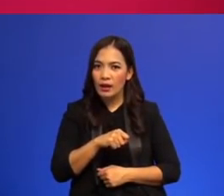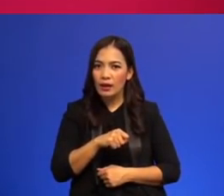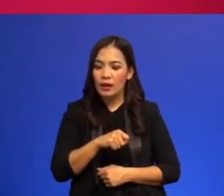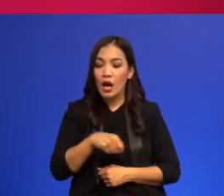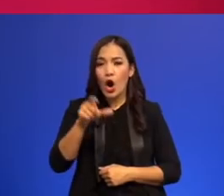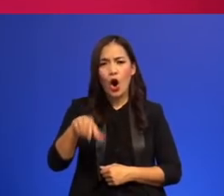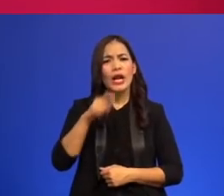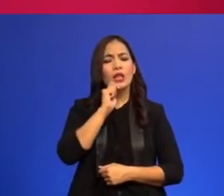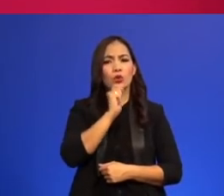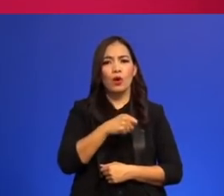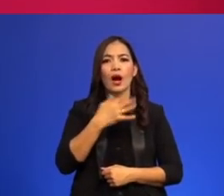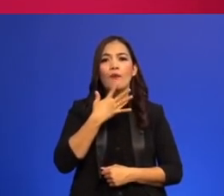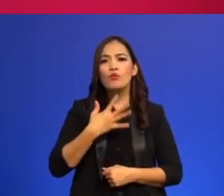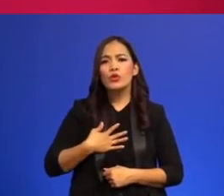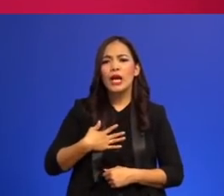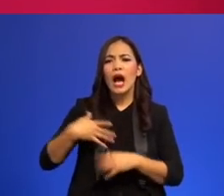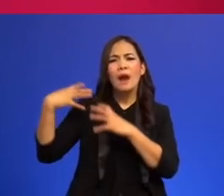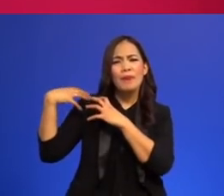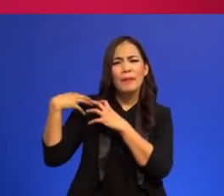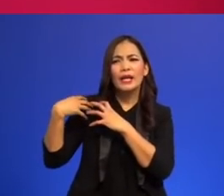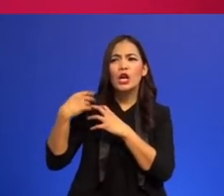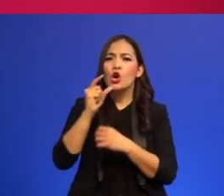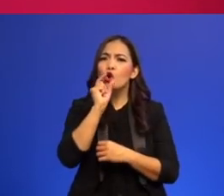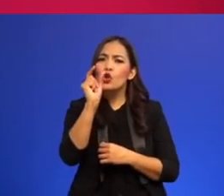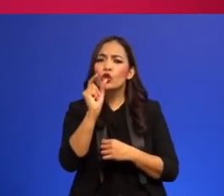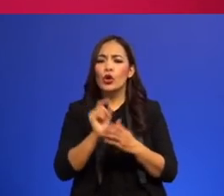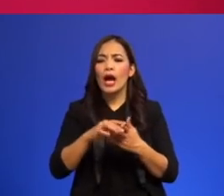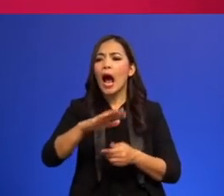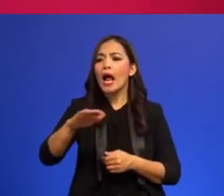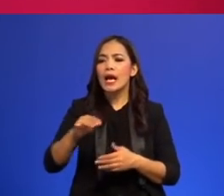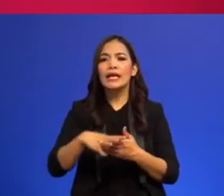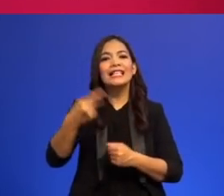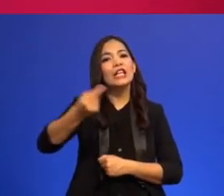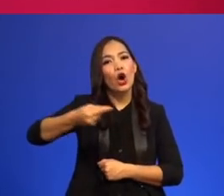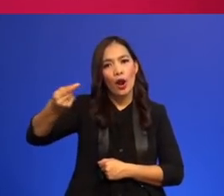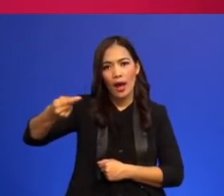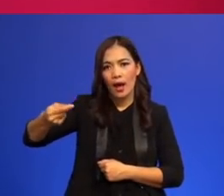Orang tua juga memiliki beban anak yang masih sekolah.